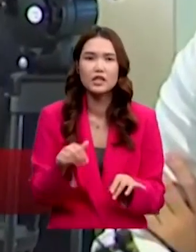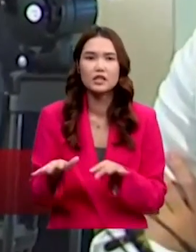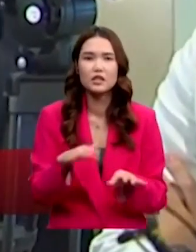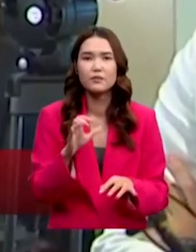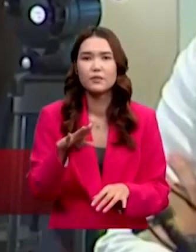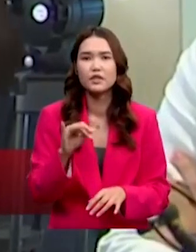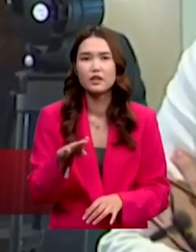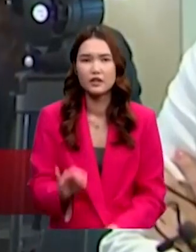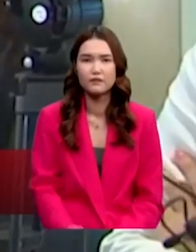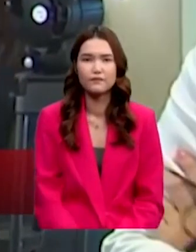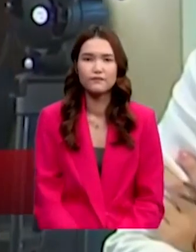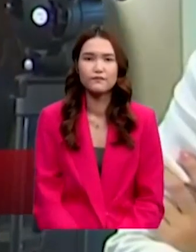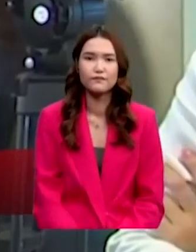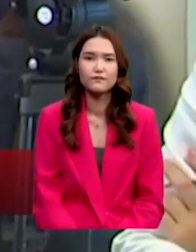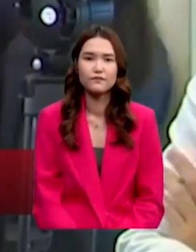делом «Стати».